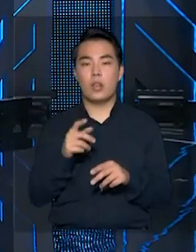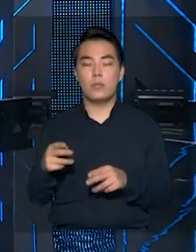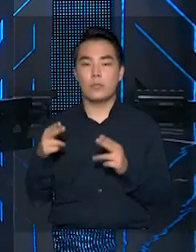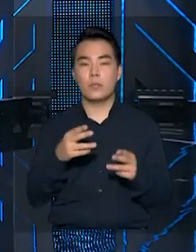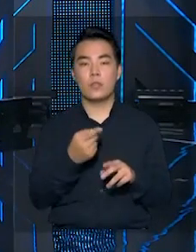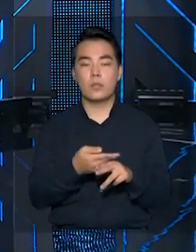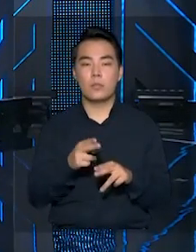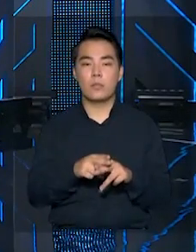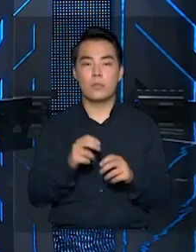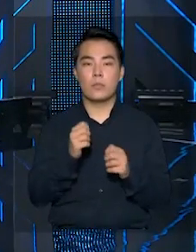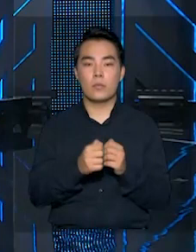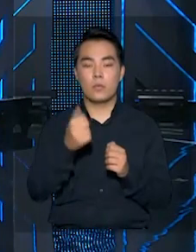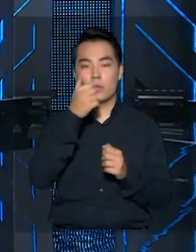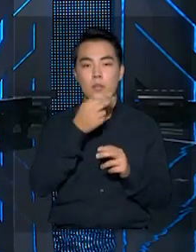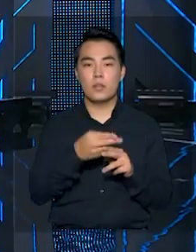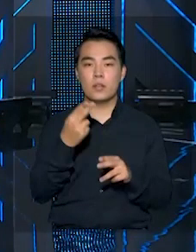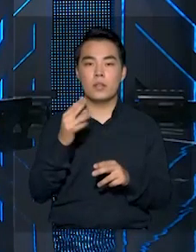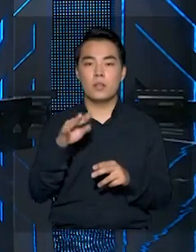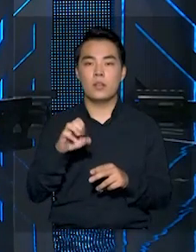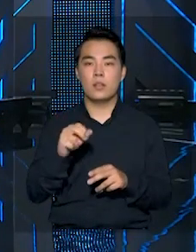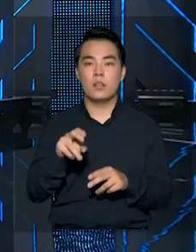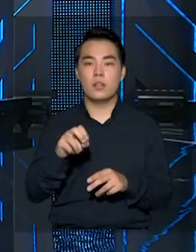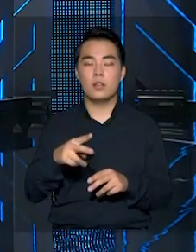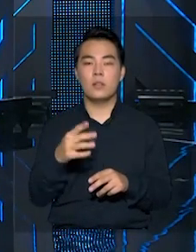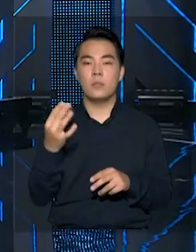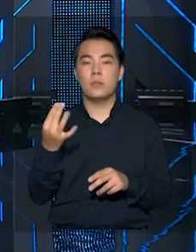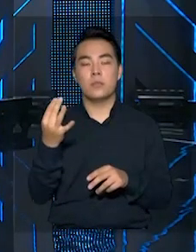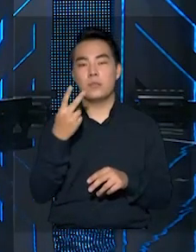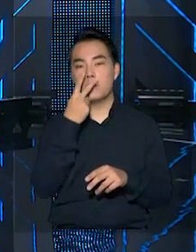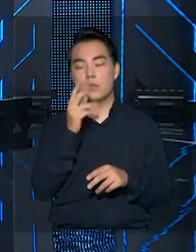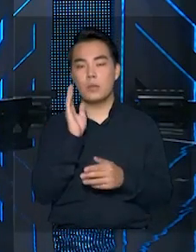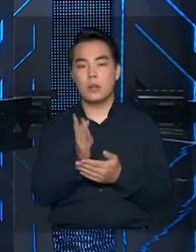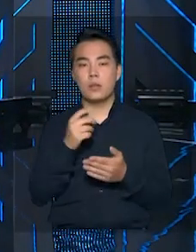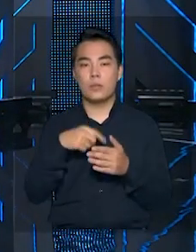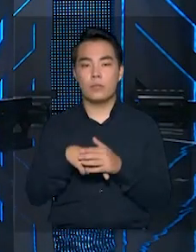келетін шетелдіктер көне қаланың орны цитаделді қызықтырған.